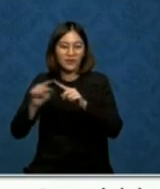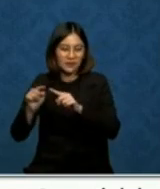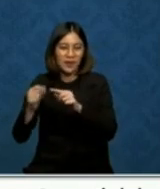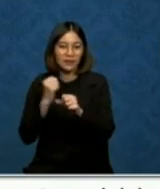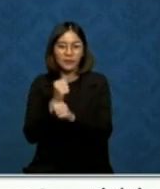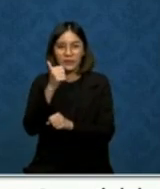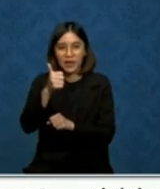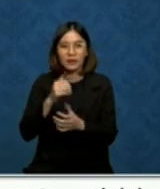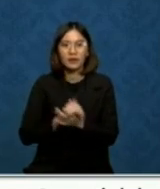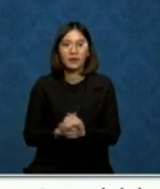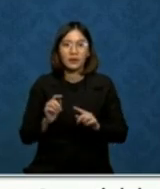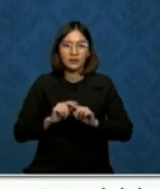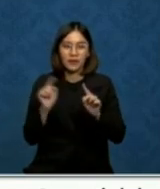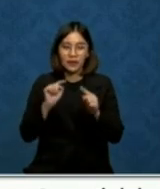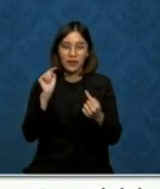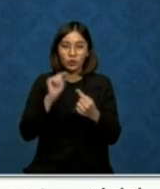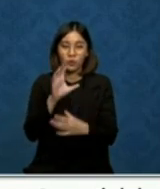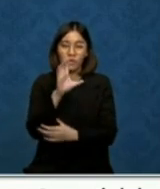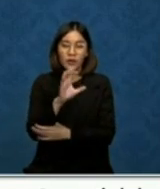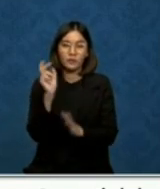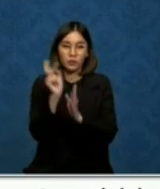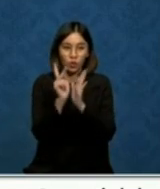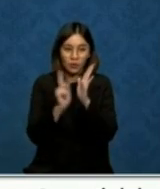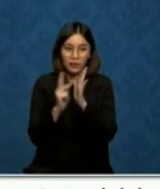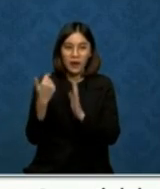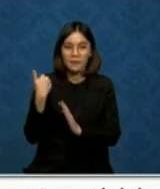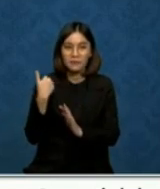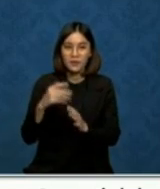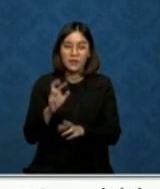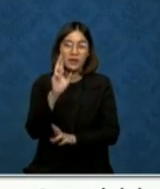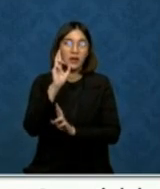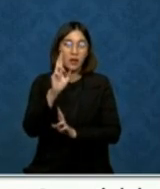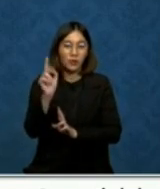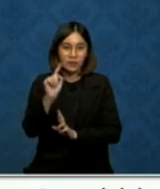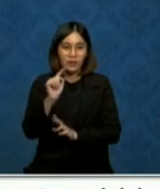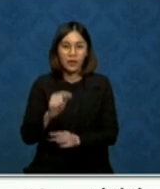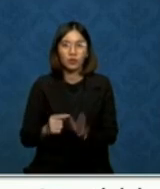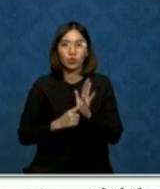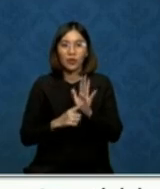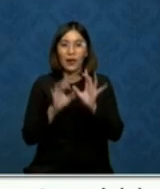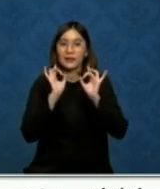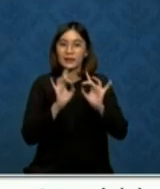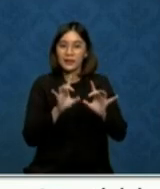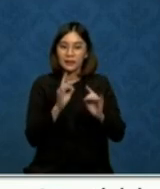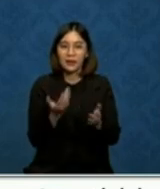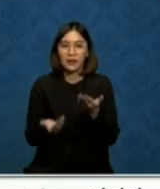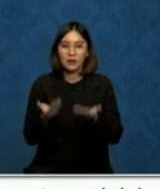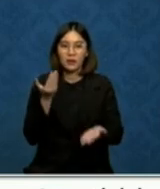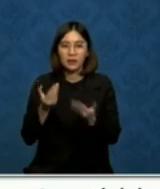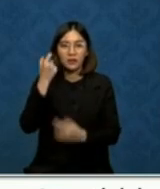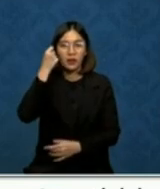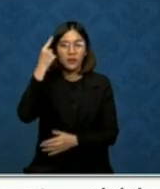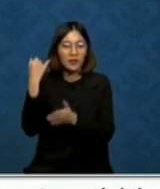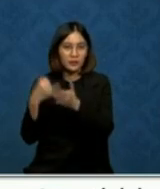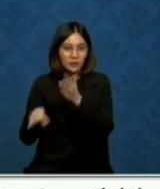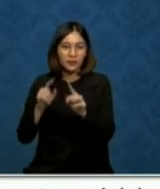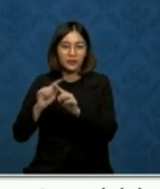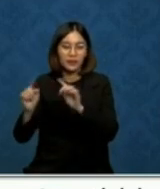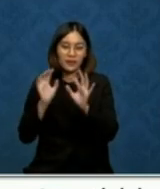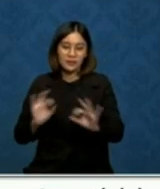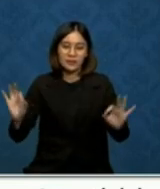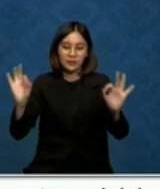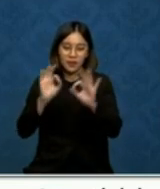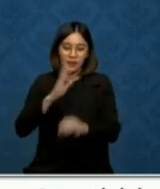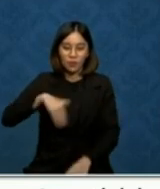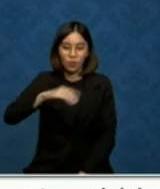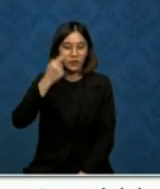ำคัญค่ะอย่างไรก็ดีในการบังคับใช้กฎหมายมีข้อควรระวังอย่างเช่นการกลั่นแกล้งหรือการเข้าใจผิดค่ะสิ่งสำคัญที่เ